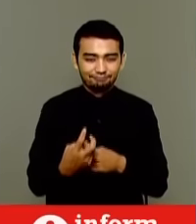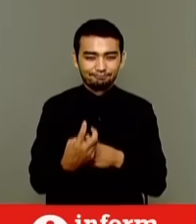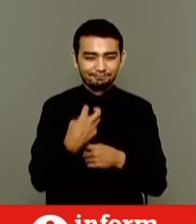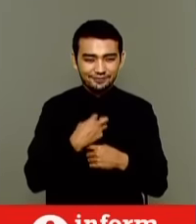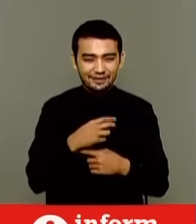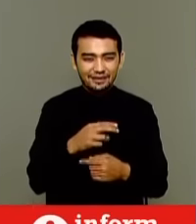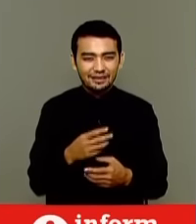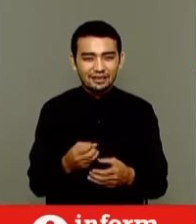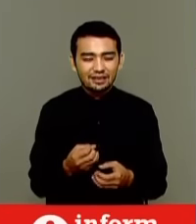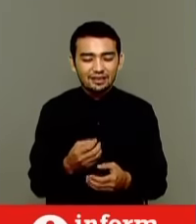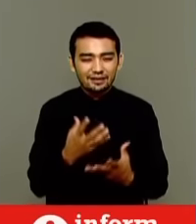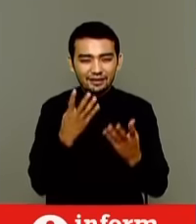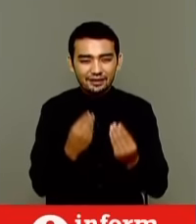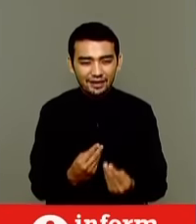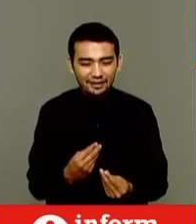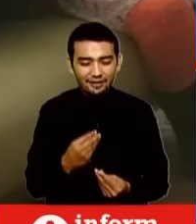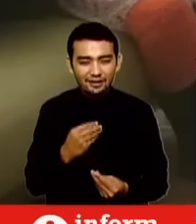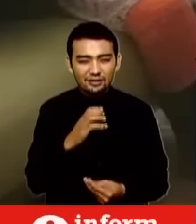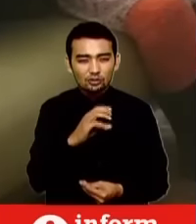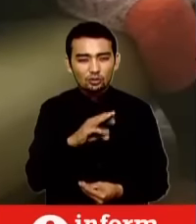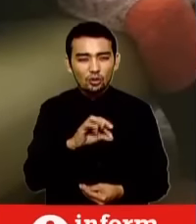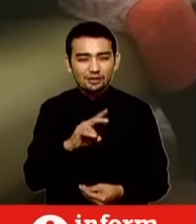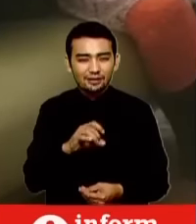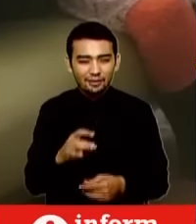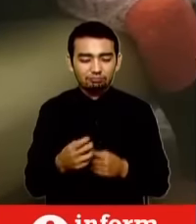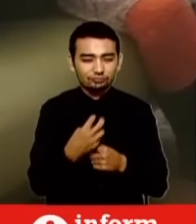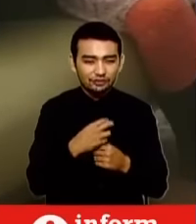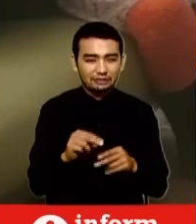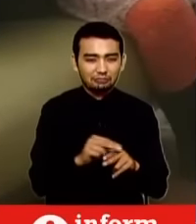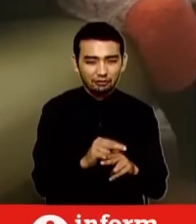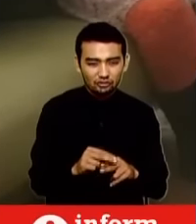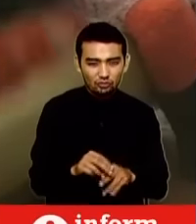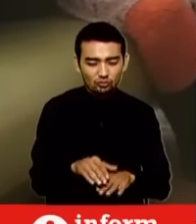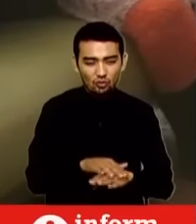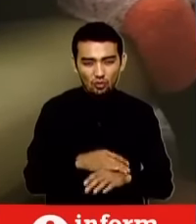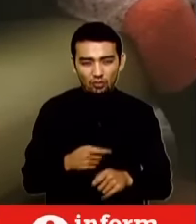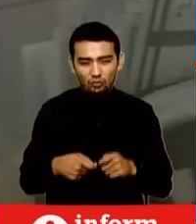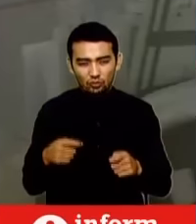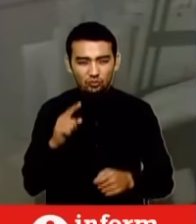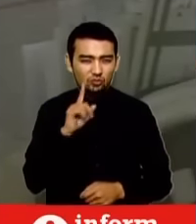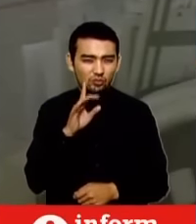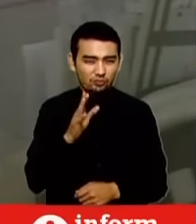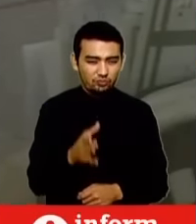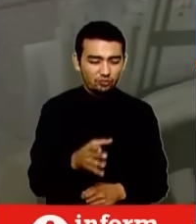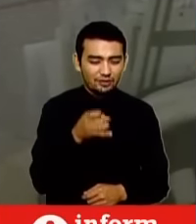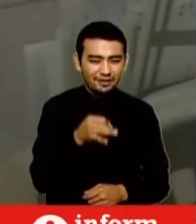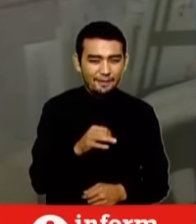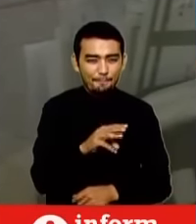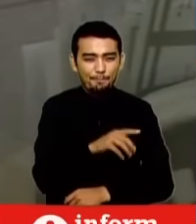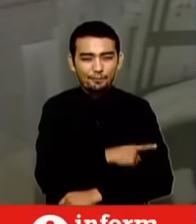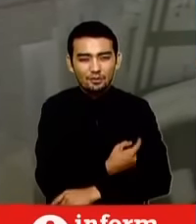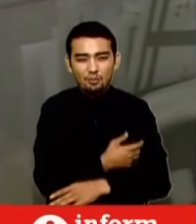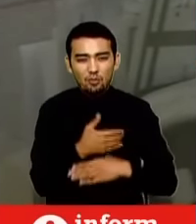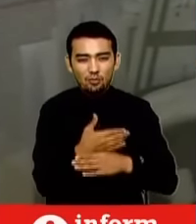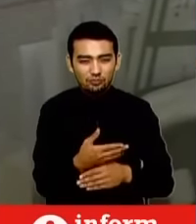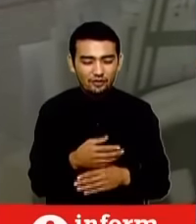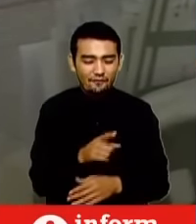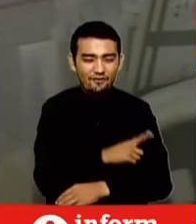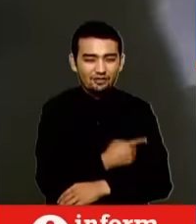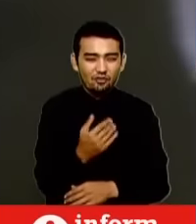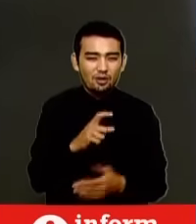То есть это крайне неудобно для пациентов. Пациентам в надежде получить медпомощь придется обивать пороги кабинетов